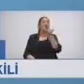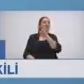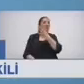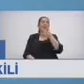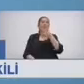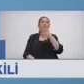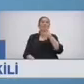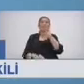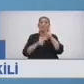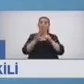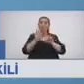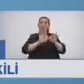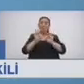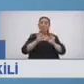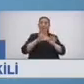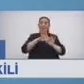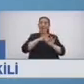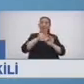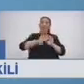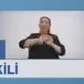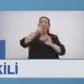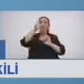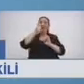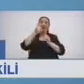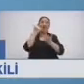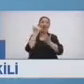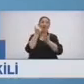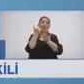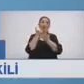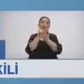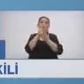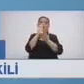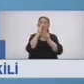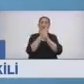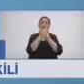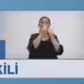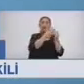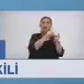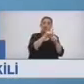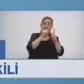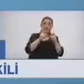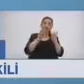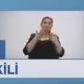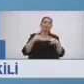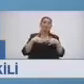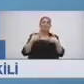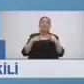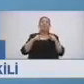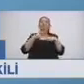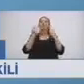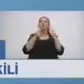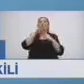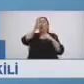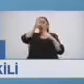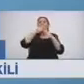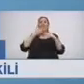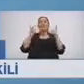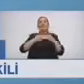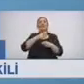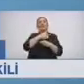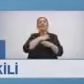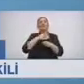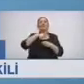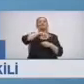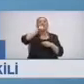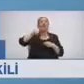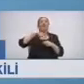bitirip bakanlığımıza teslim ettiğini de merak ediyorum. Bu çalışmaları İstanbul Büyükşehir Belediyesi Çevre Şehircilik Bakanlığı